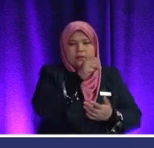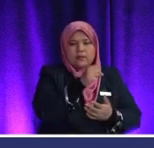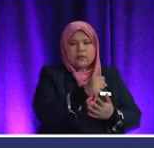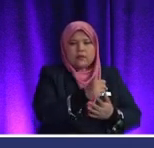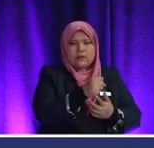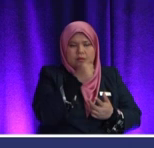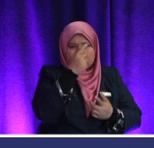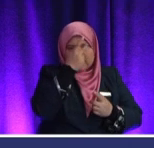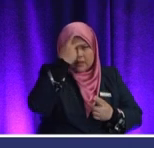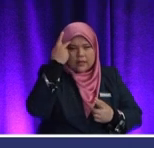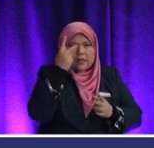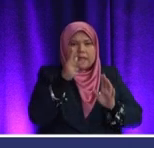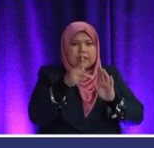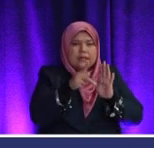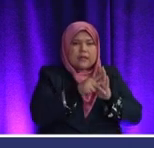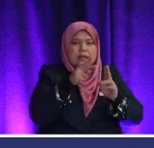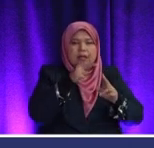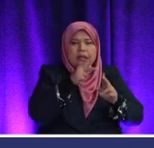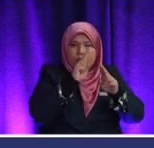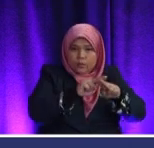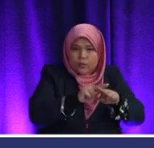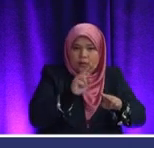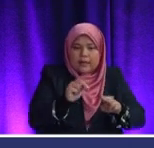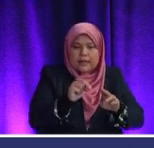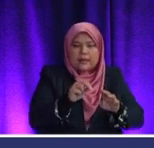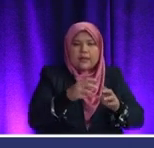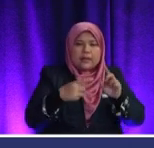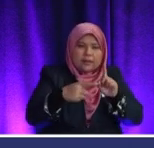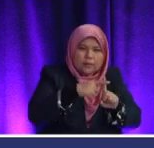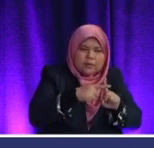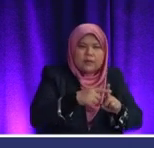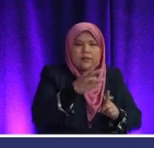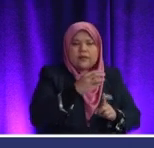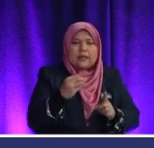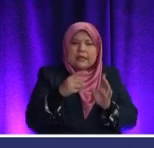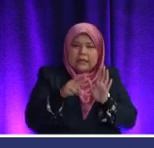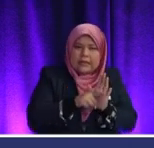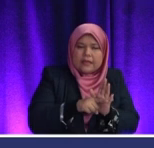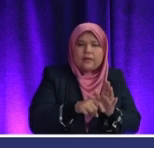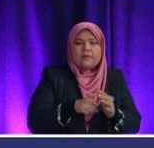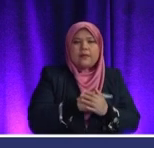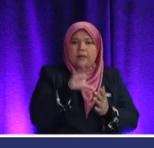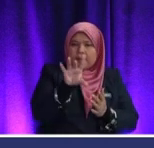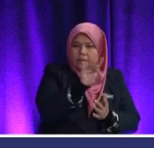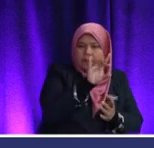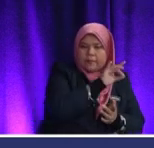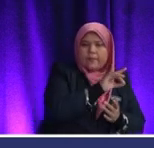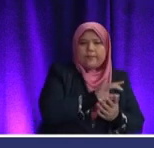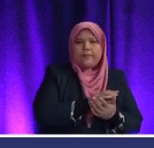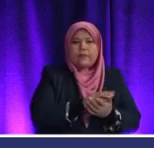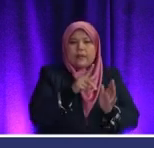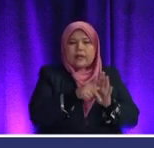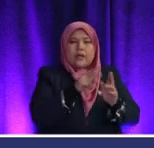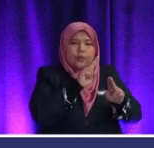kedudukannya kedudukan keelektropositifan dan keelektronegatifan Oke adegan pilih berdasarkan